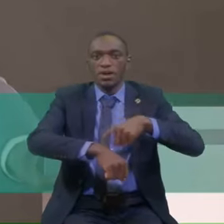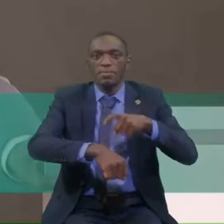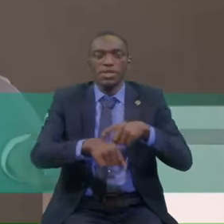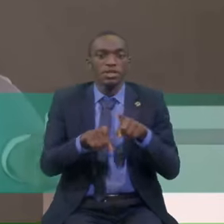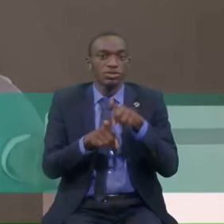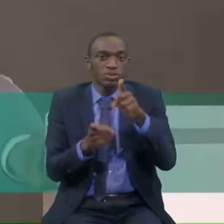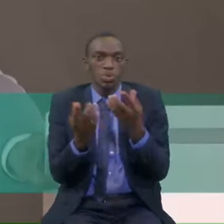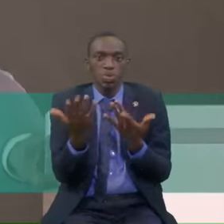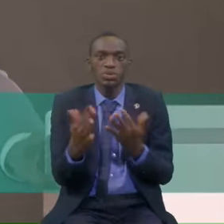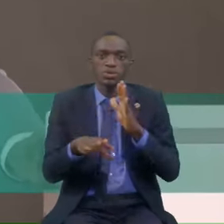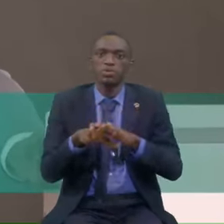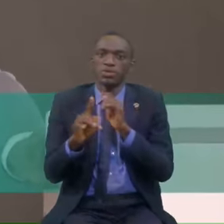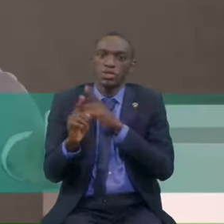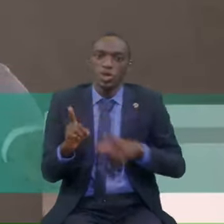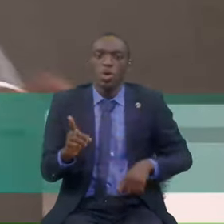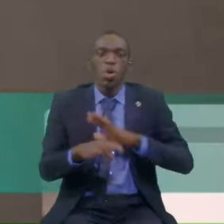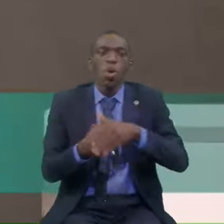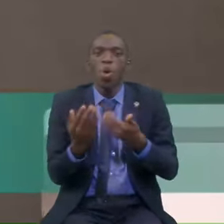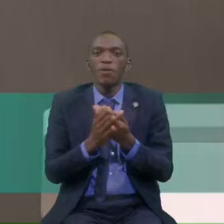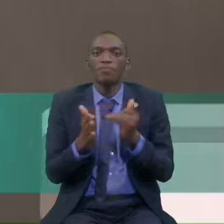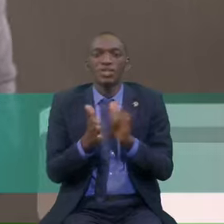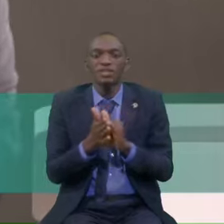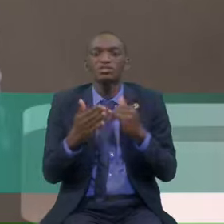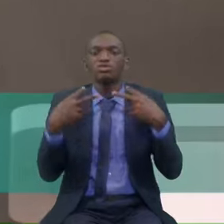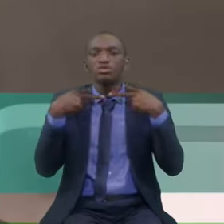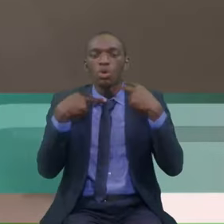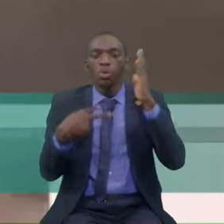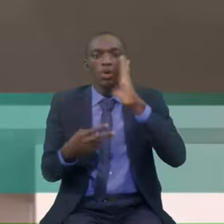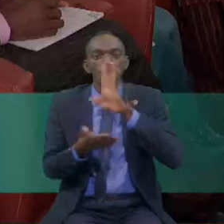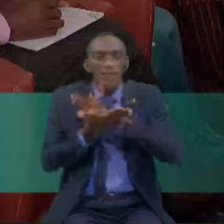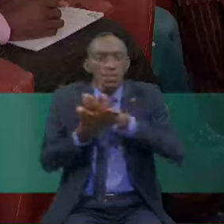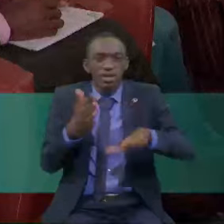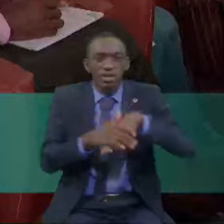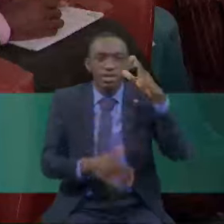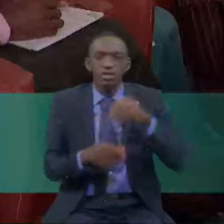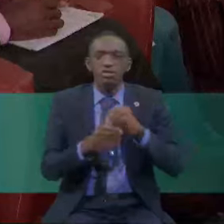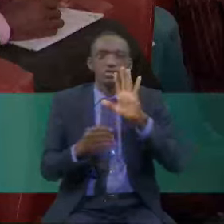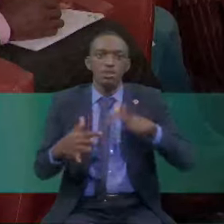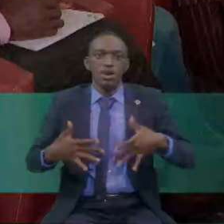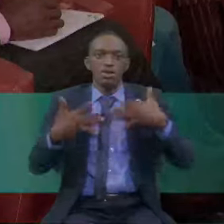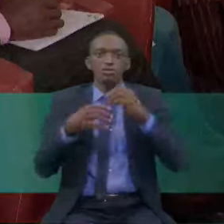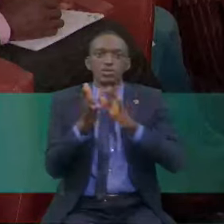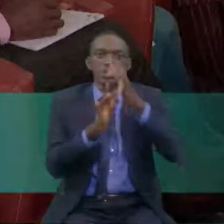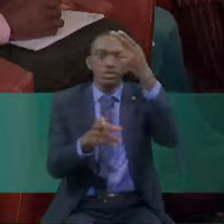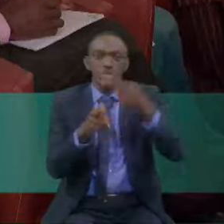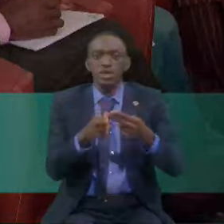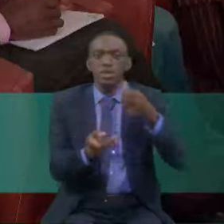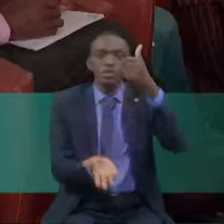comme tu te confies au Seigneur, ces jours seront balayés de ta vie au nom de